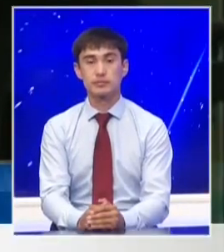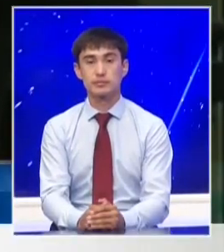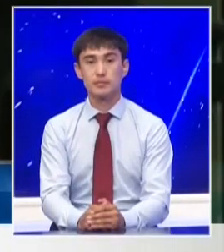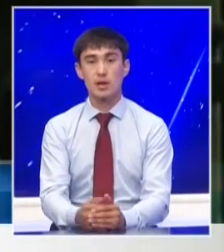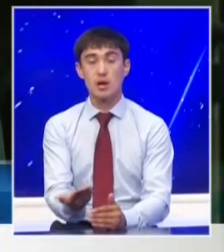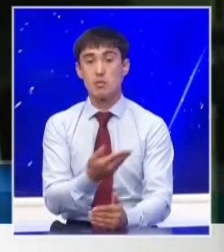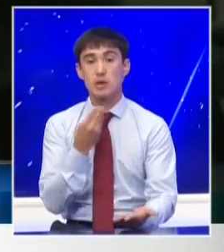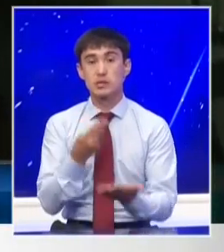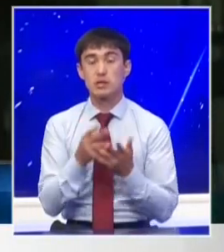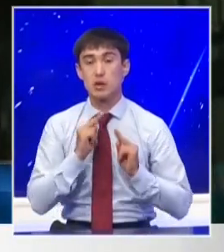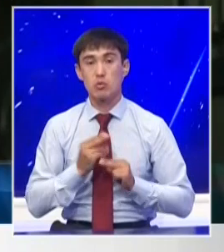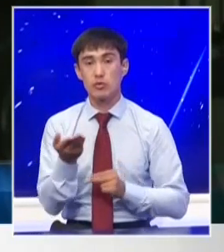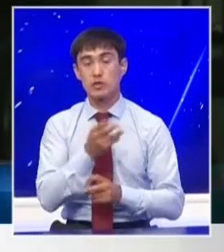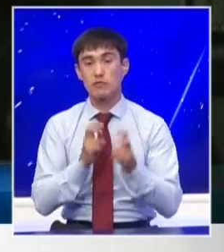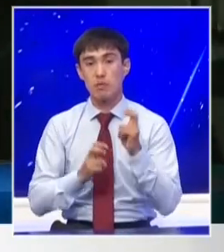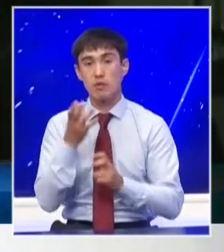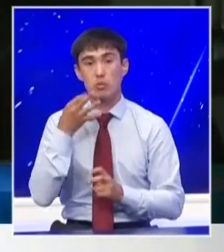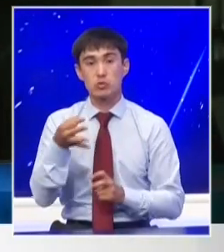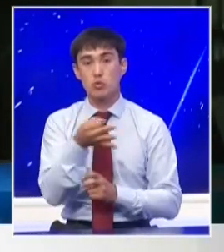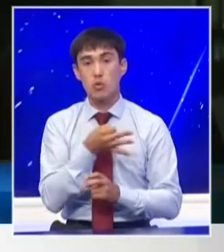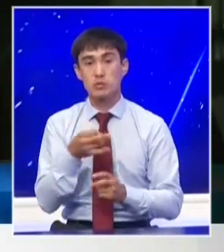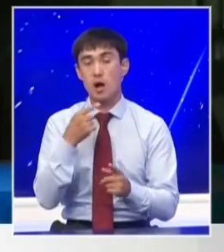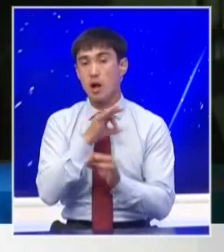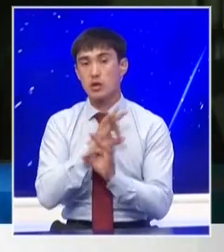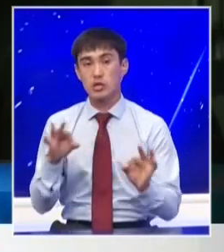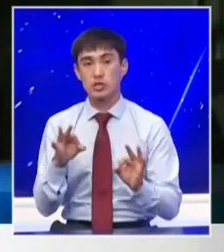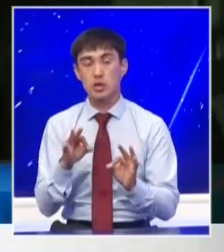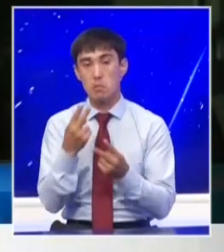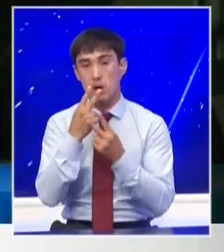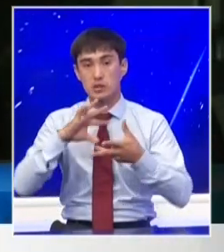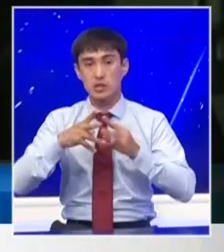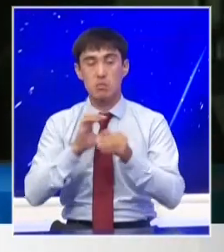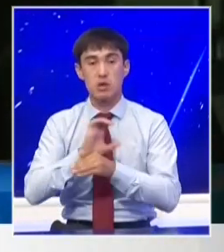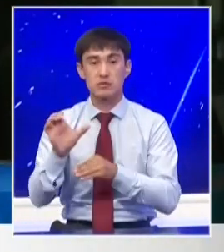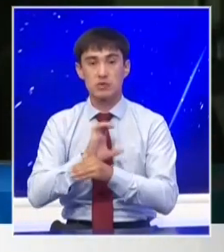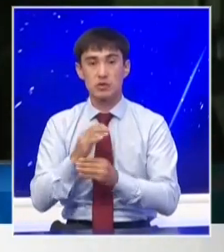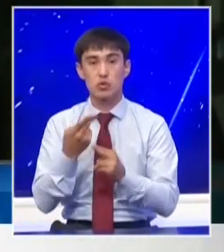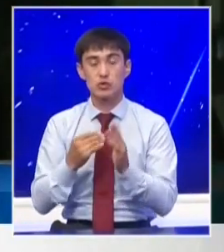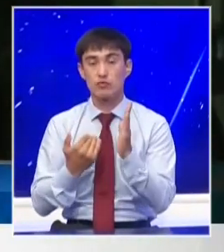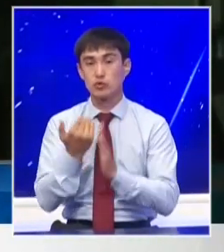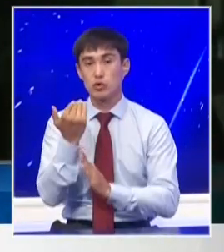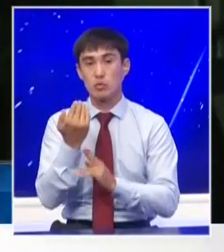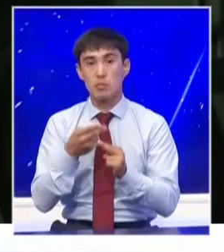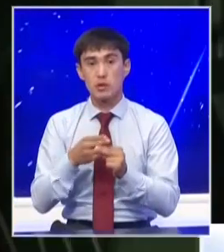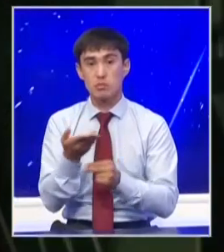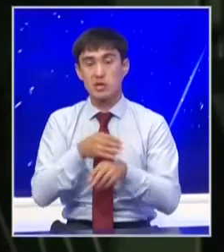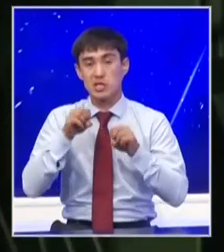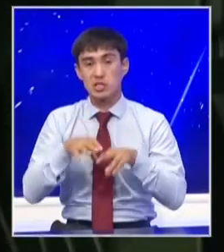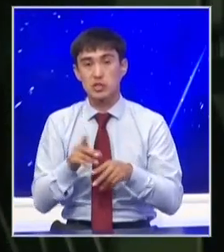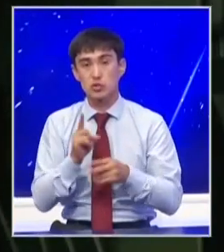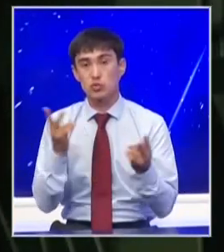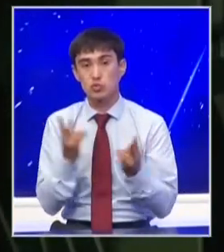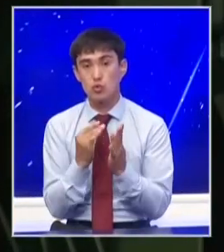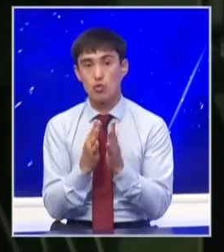Мы оцениваем работу нашей фабрики в Алматинской области как отличную. Показатель производительности очень высокий, поэтому мы решили, что